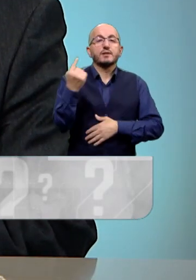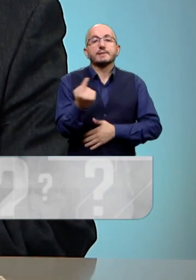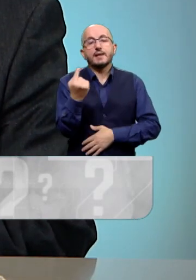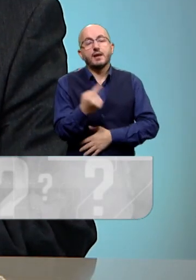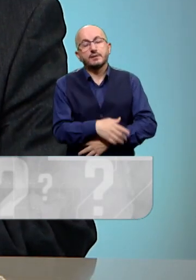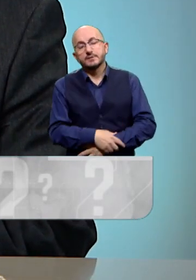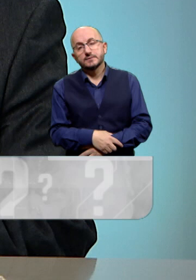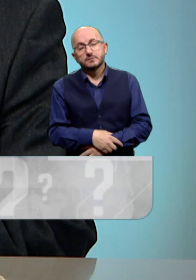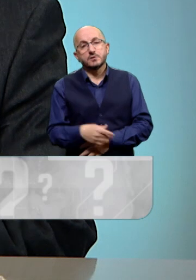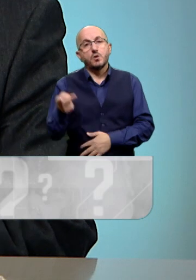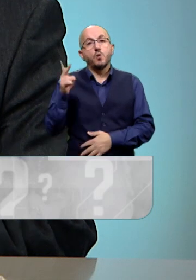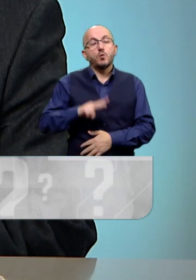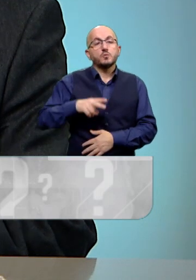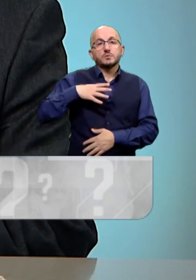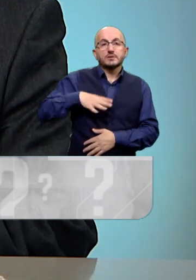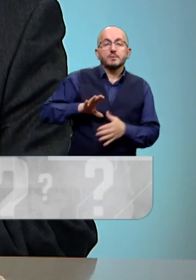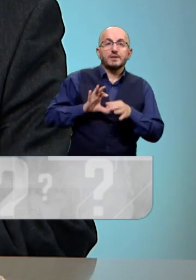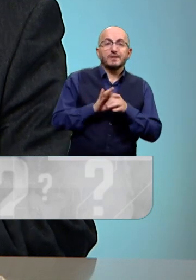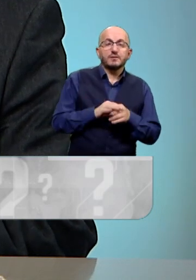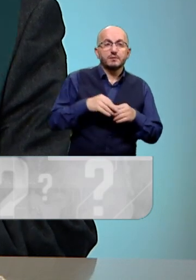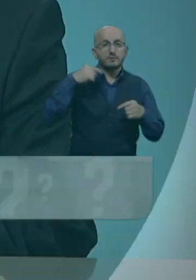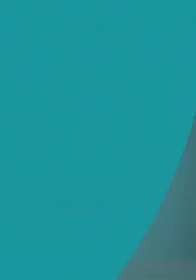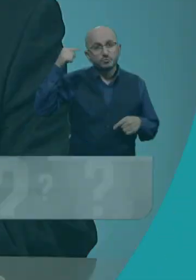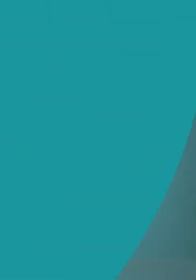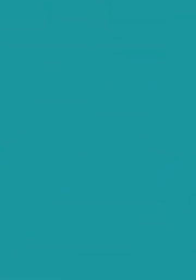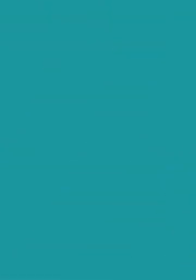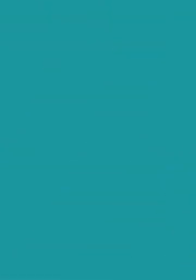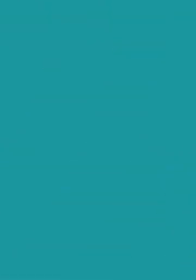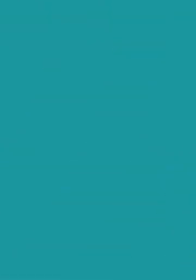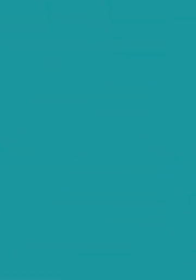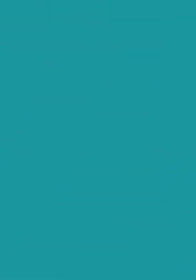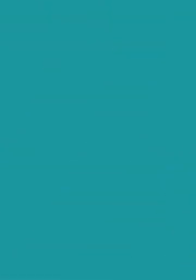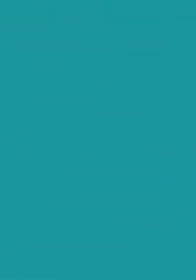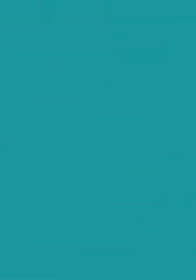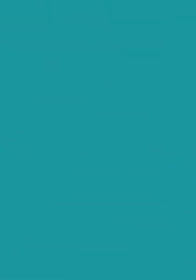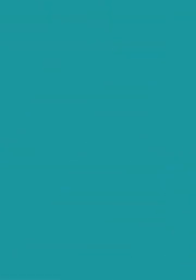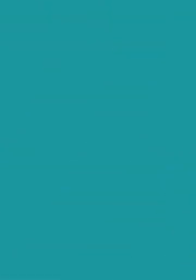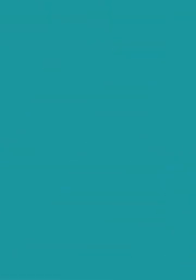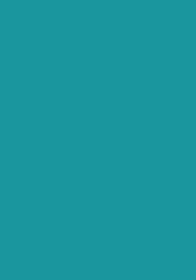Ölüm temennisiyle ilgili kanaatimiz bu veçiledir.